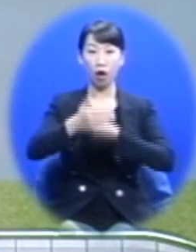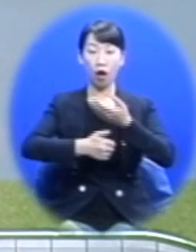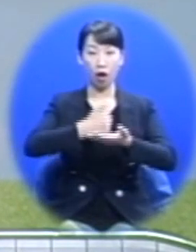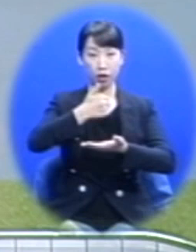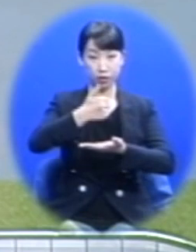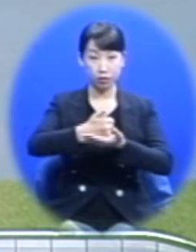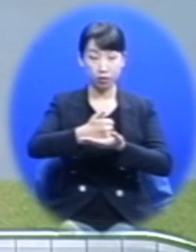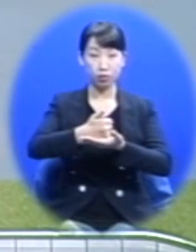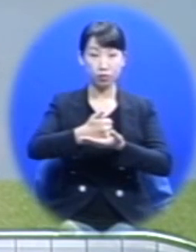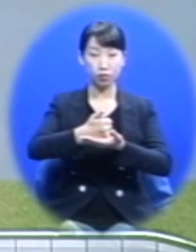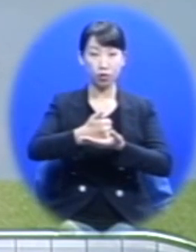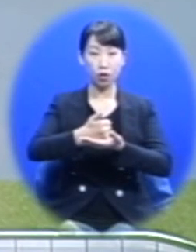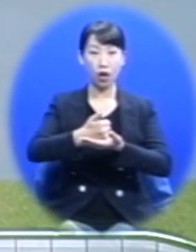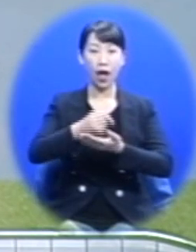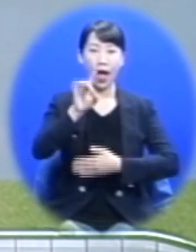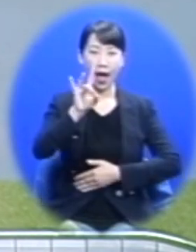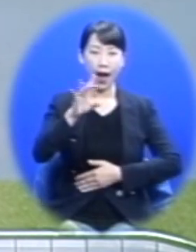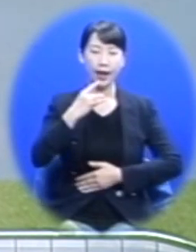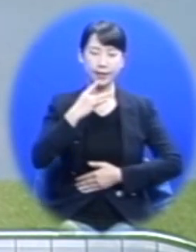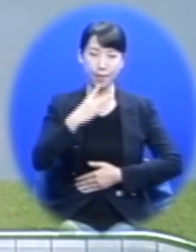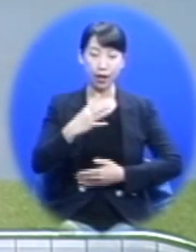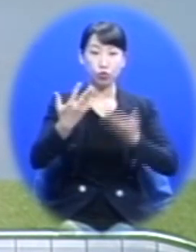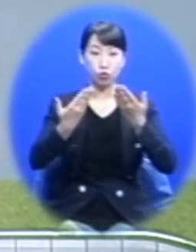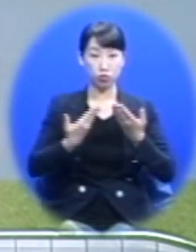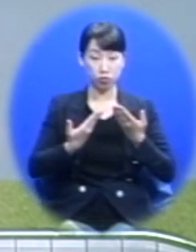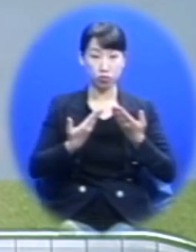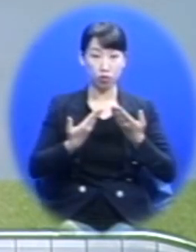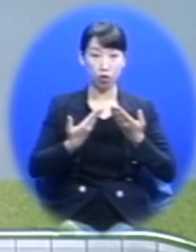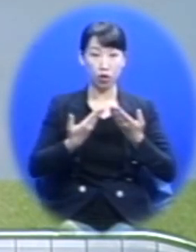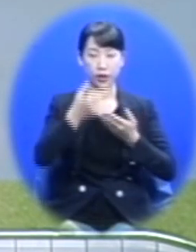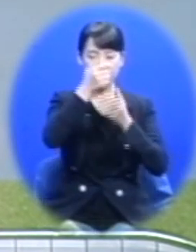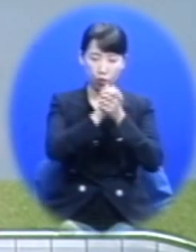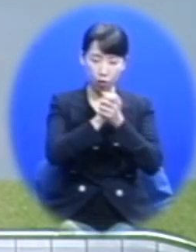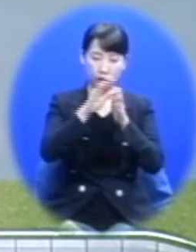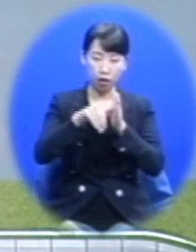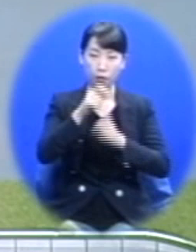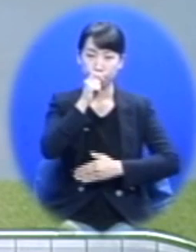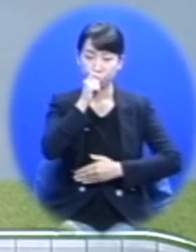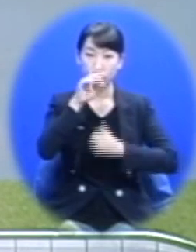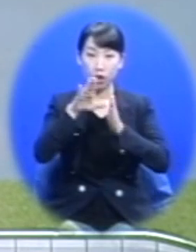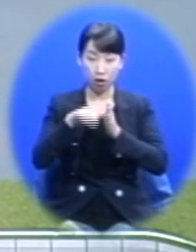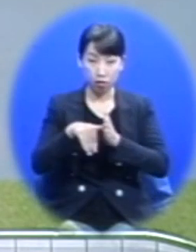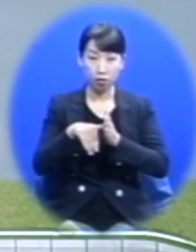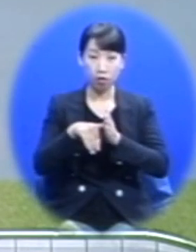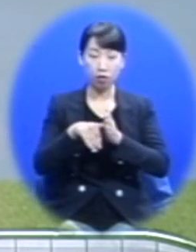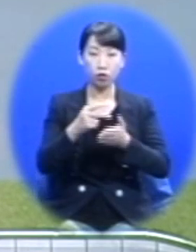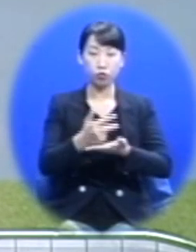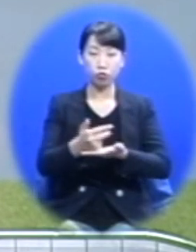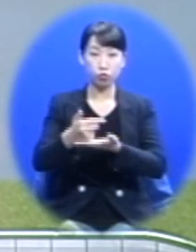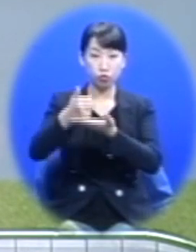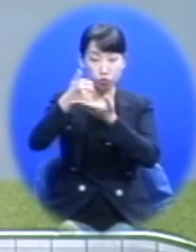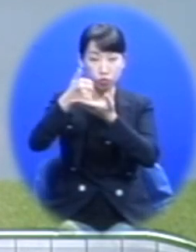오직 하나만 하셨어요. 기도할 때도 주님을 묵상할 때도 주님이